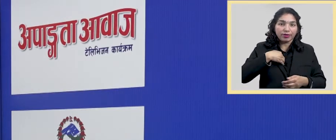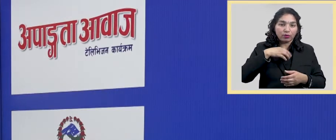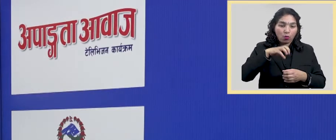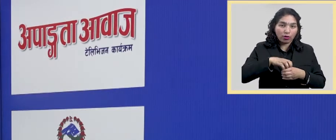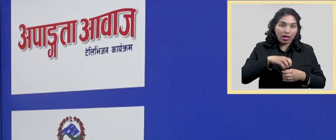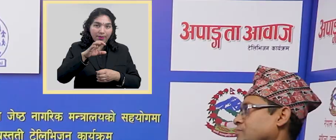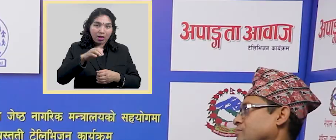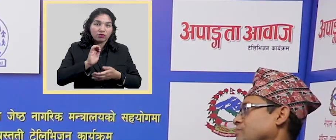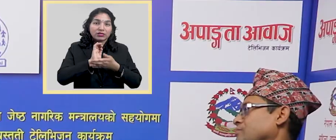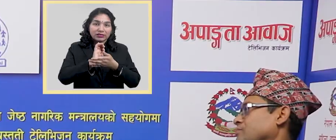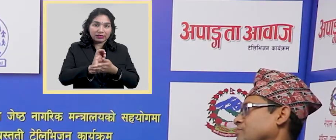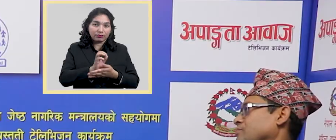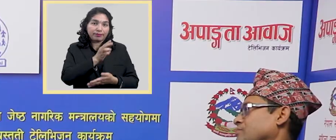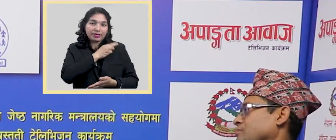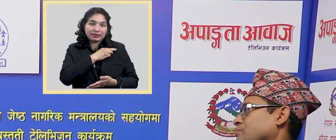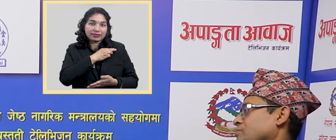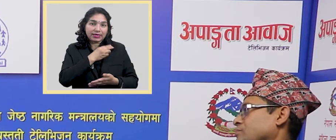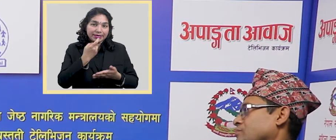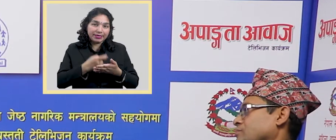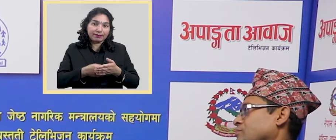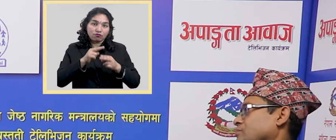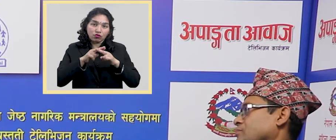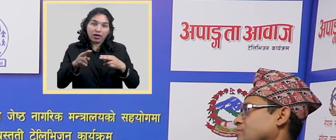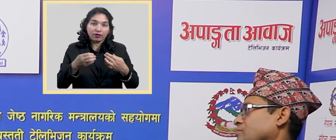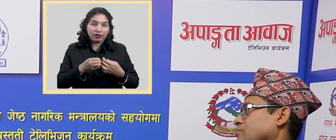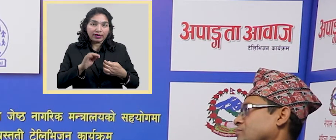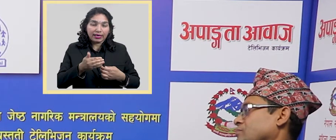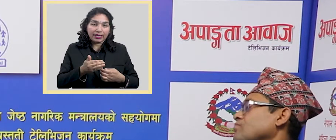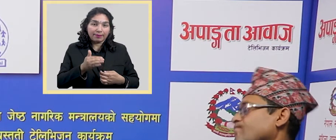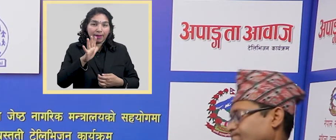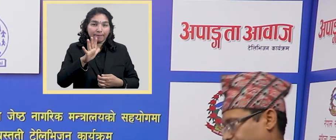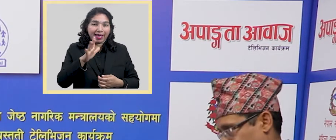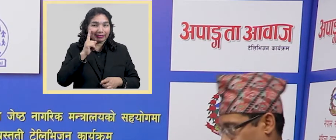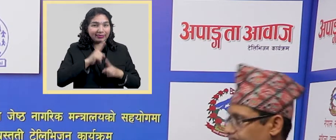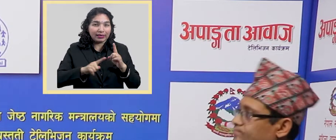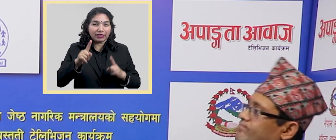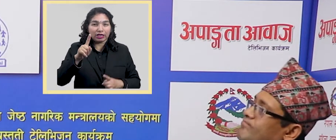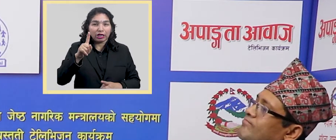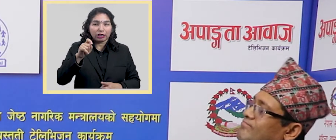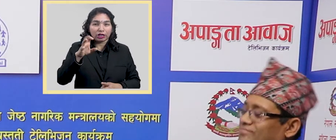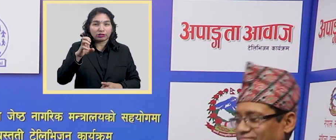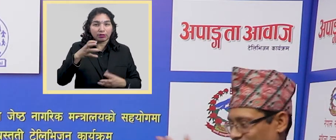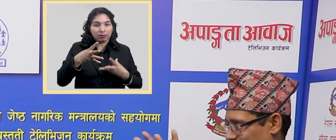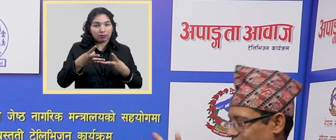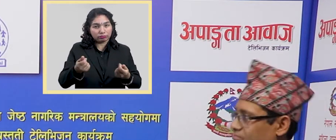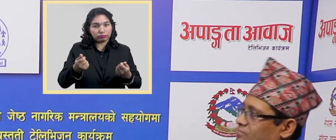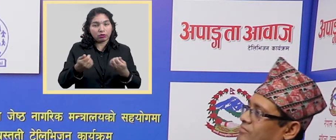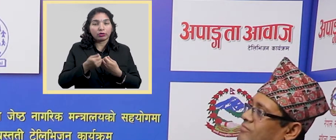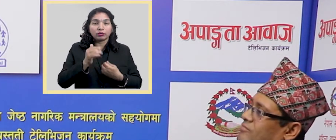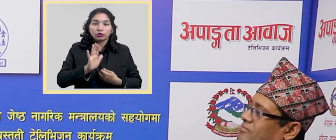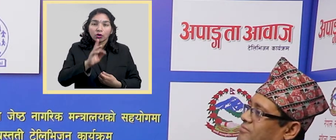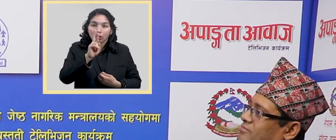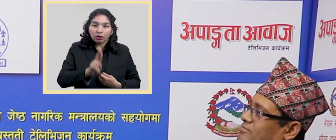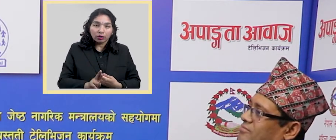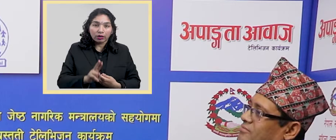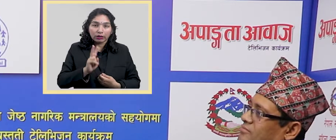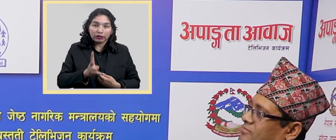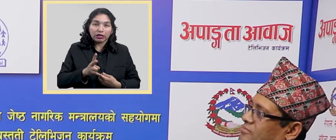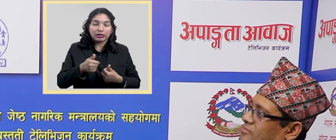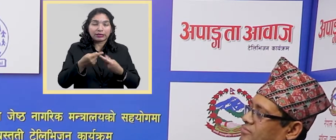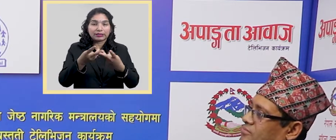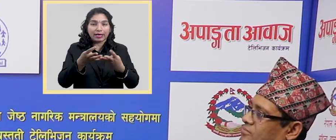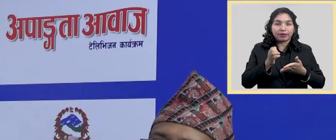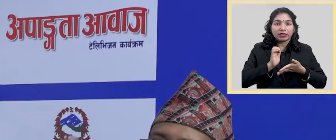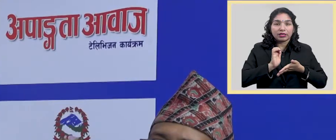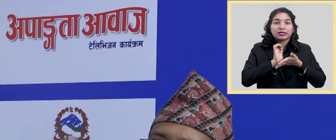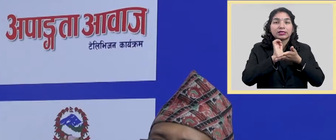वडामा सेवाग्राहीहरू आउँदाखेरि चाहिँ प्रक्रिया पुगेर आएका कामहरूमा 5-10 मिनटभित्र मैले काम सम्पन्न गर्दै पनि आइरहेको छु।